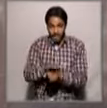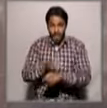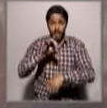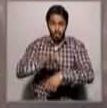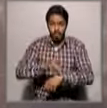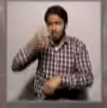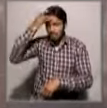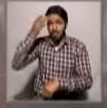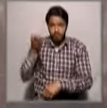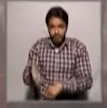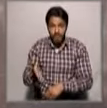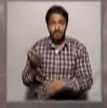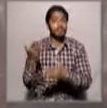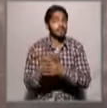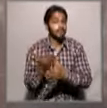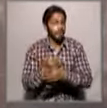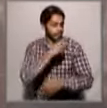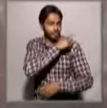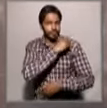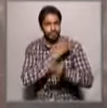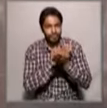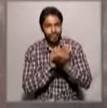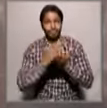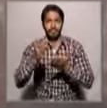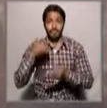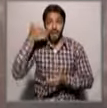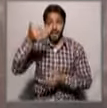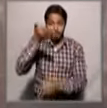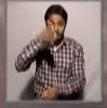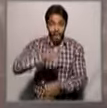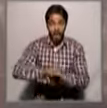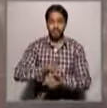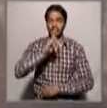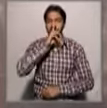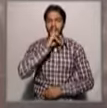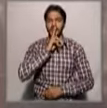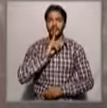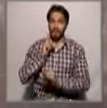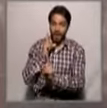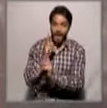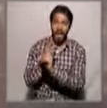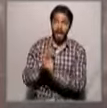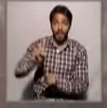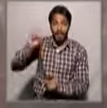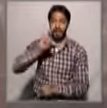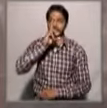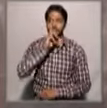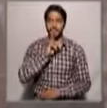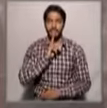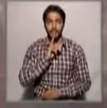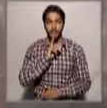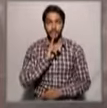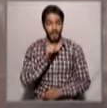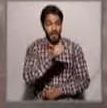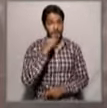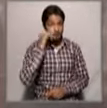ابنتك لها مقام عند الله عز وجل وليس لها من الأعمال ما يبلغ هذا المقام، فأراد أن يبتليها هذا البلاء فتبلغ